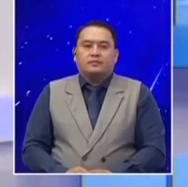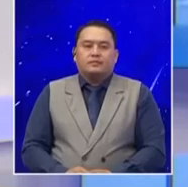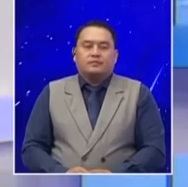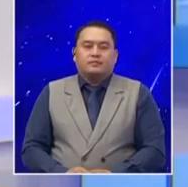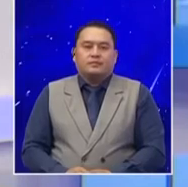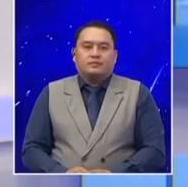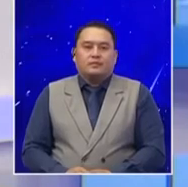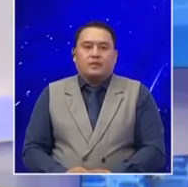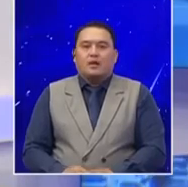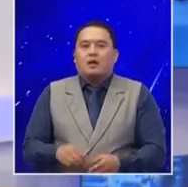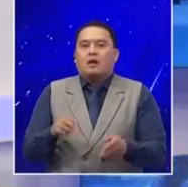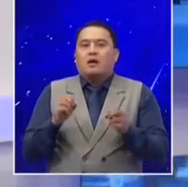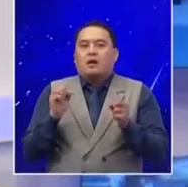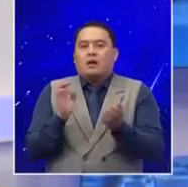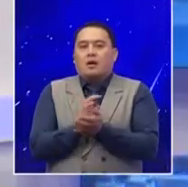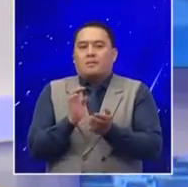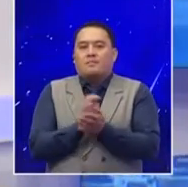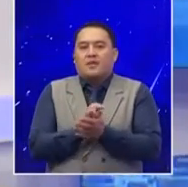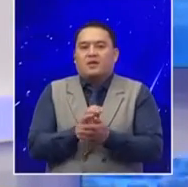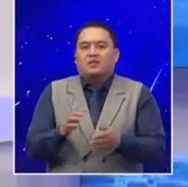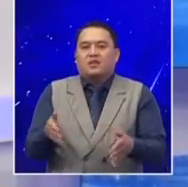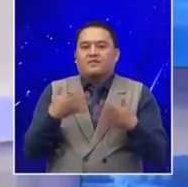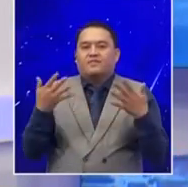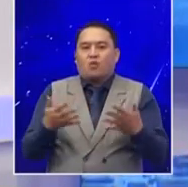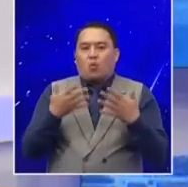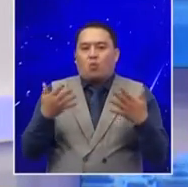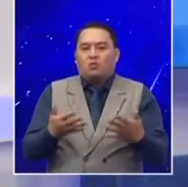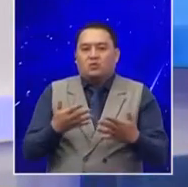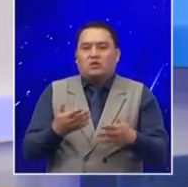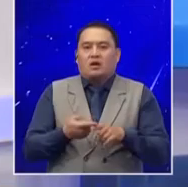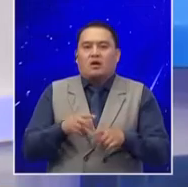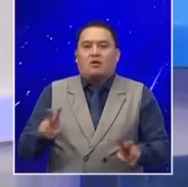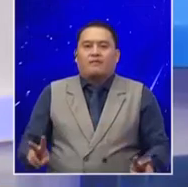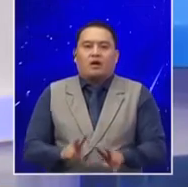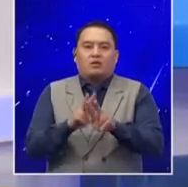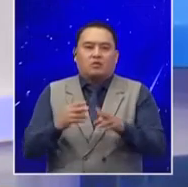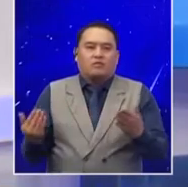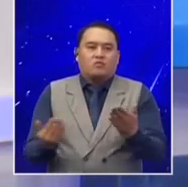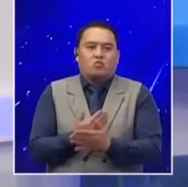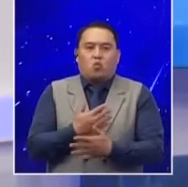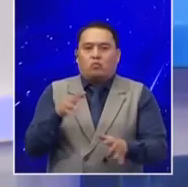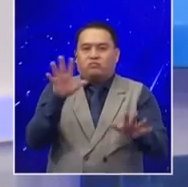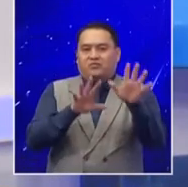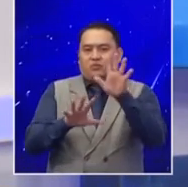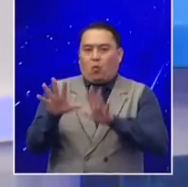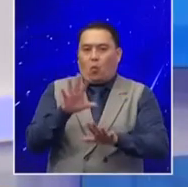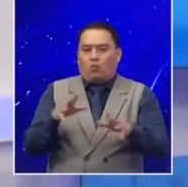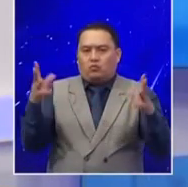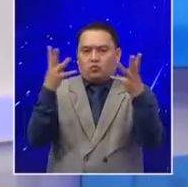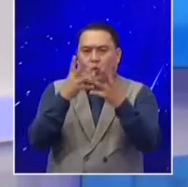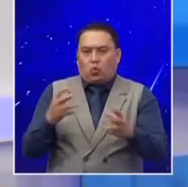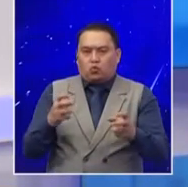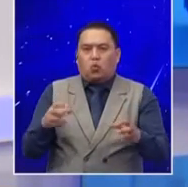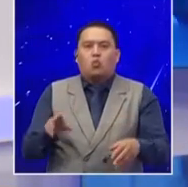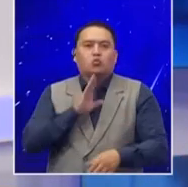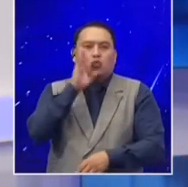Опасный уровень загрязнения воздуха зарегистрирован в столице. Нур-Султан сегодня вновь окутал смог. Густой туман с